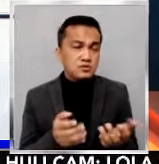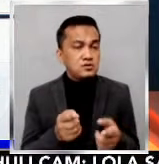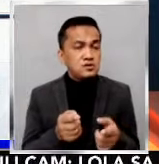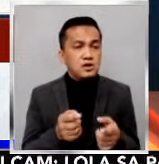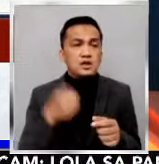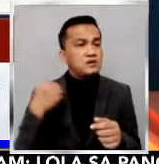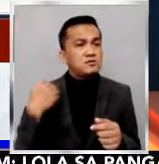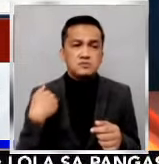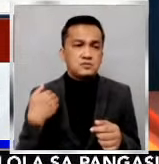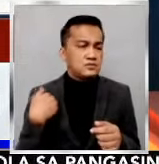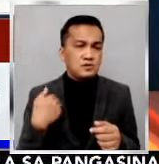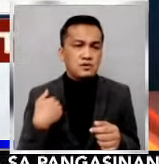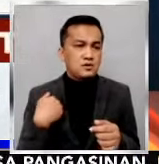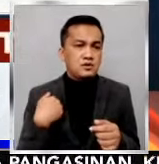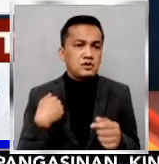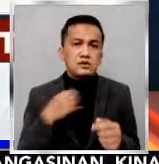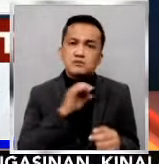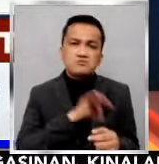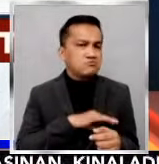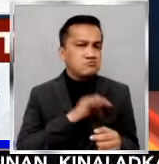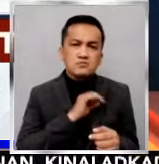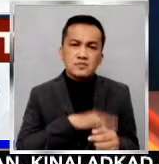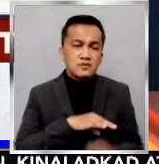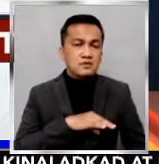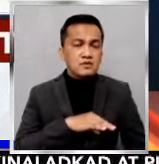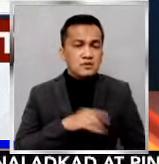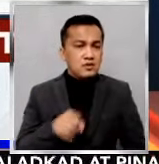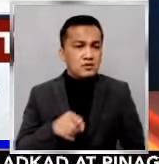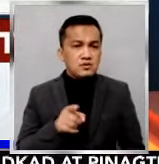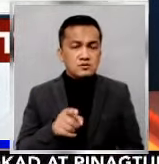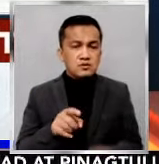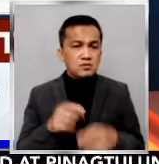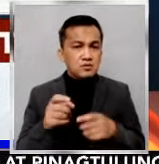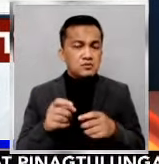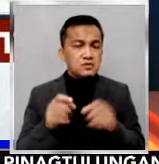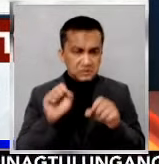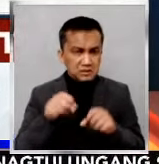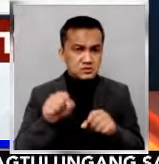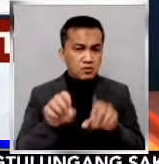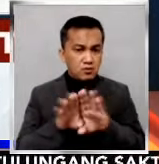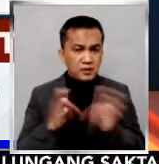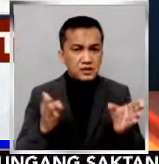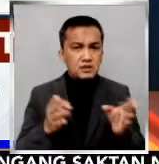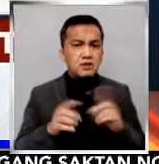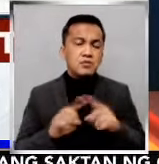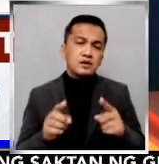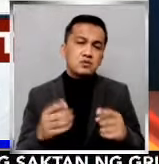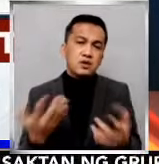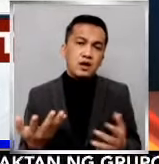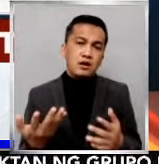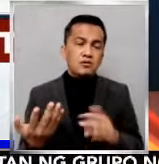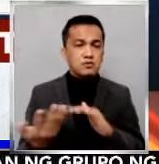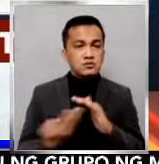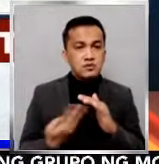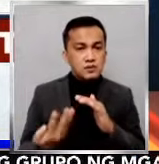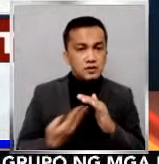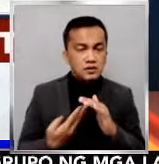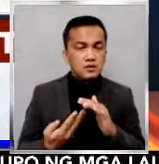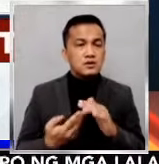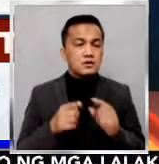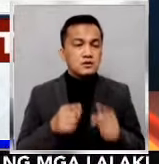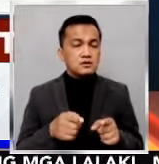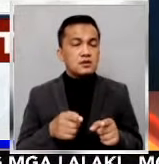hindi kumikita, nakakas nga sila, nag-ooperate nga, pero wala naman pong tumatangkilik. So, yung ang tendency po ng mga